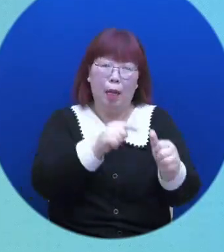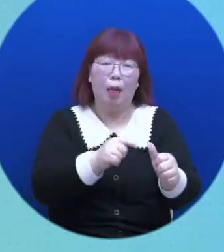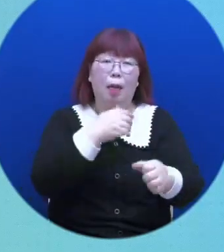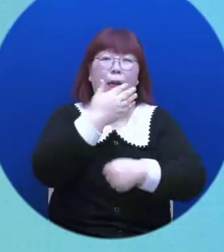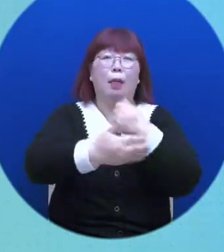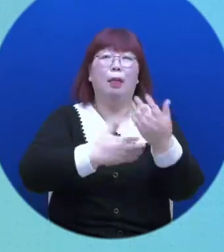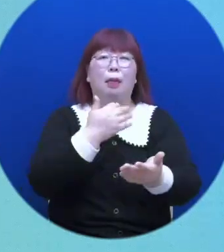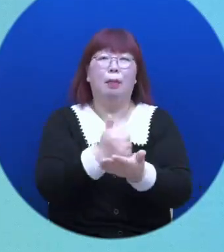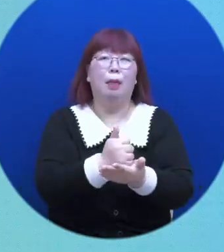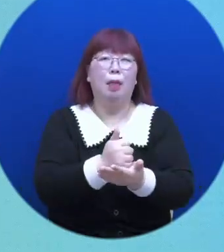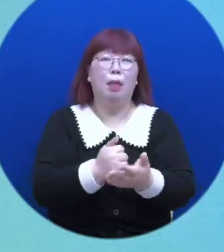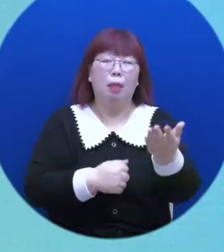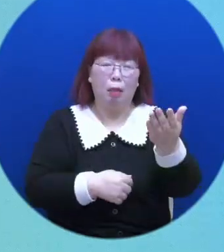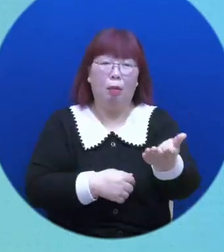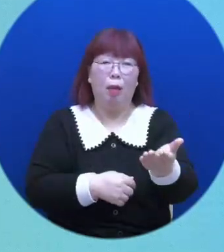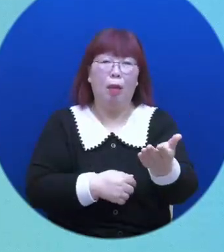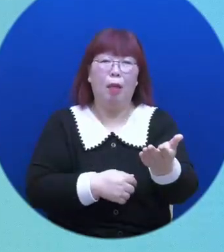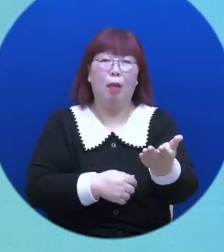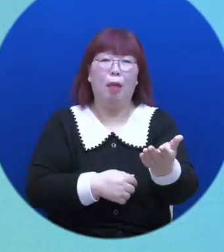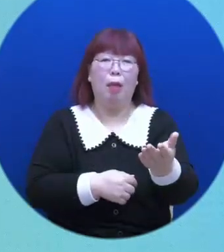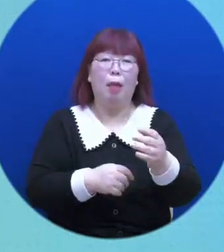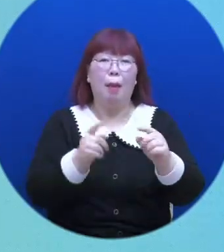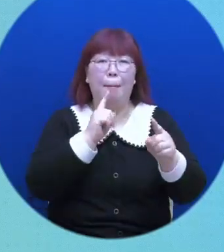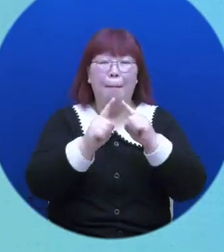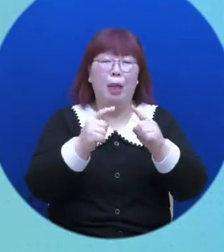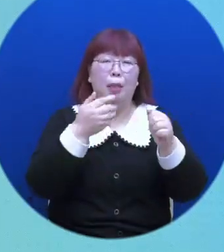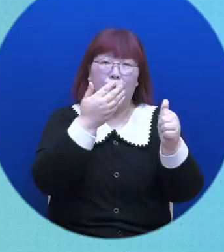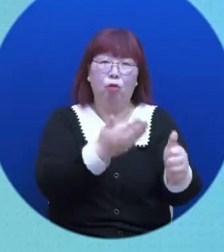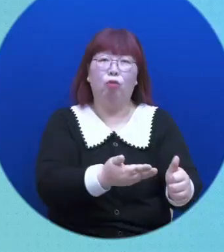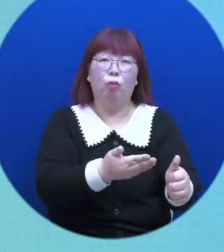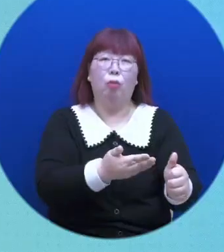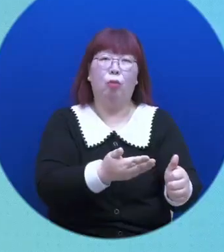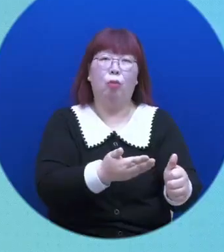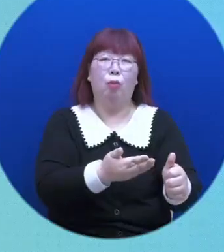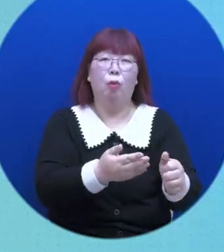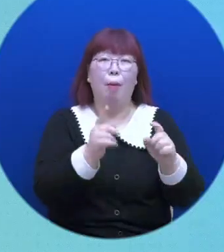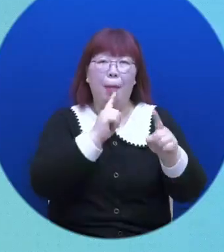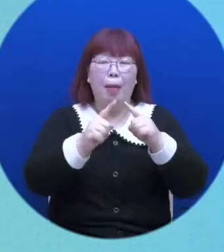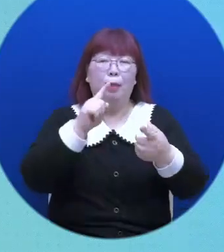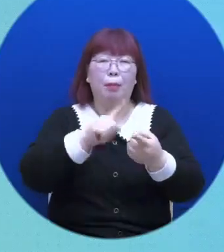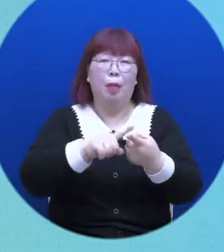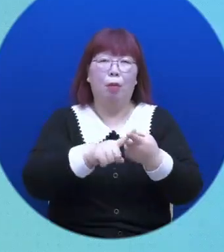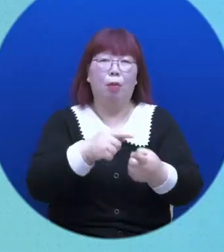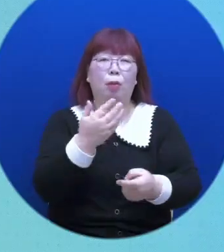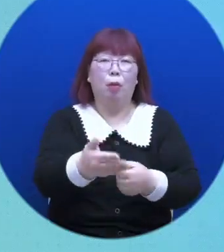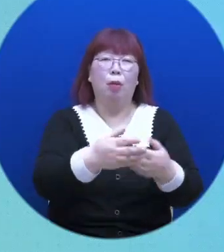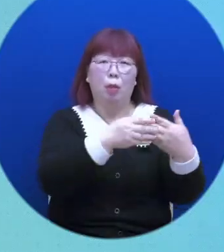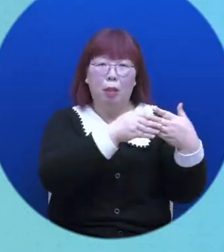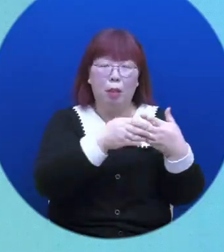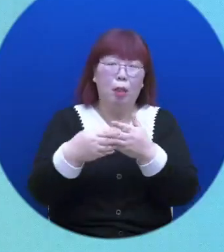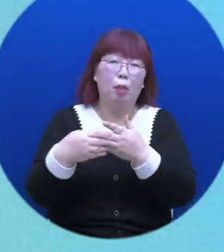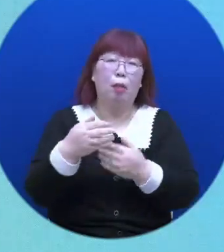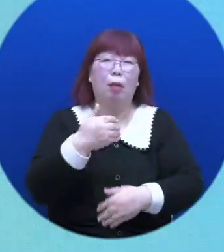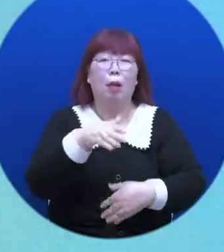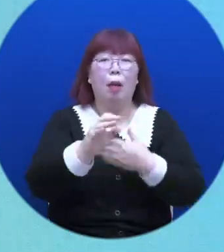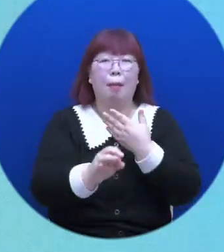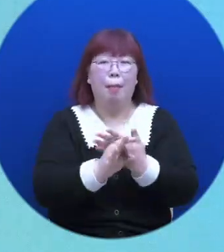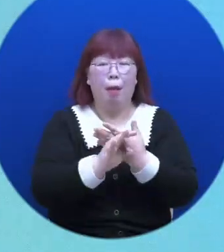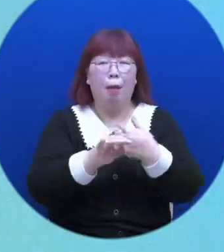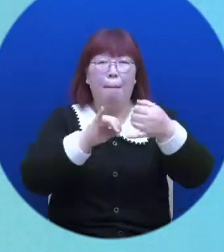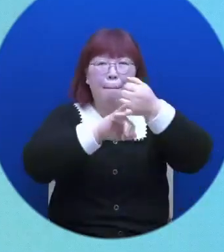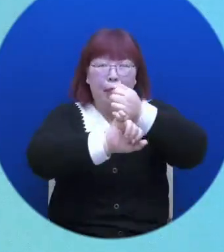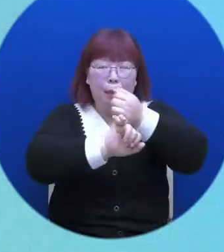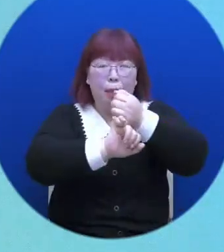하나님께서 너에게 말씀을 주고 말씀대로 너를 이끌어가면 반드시